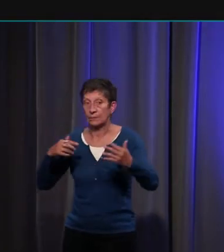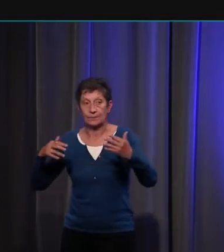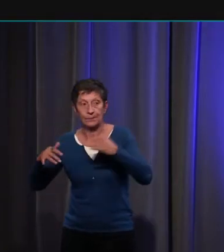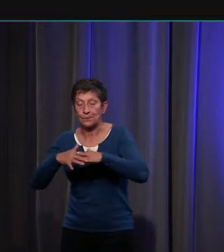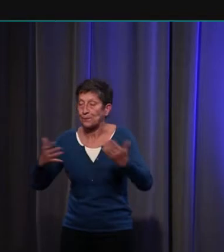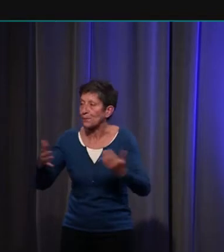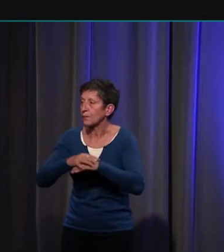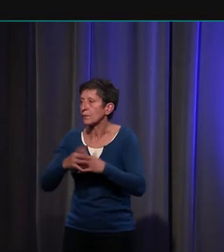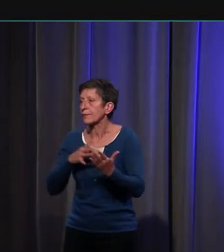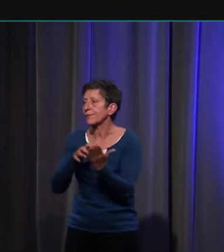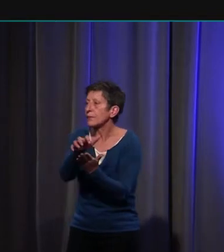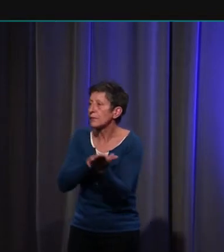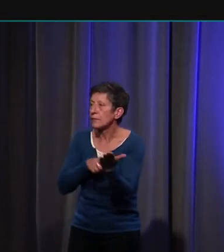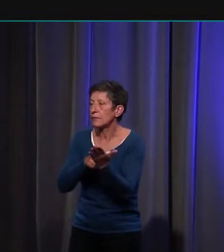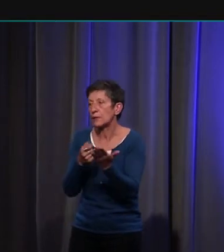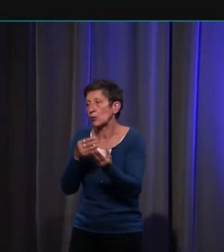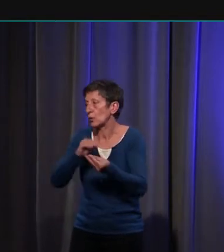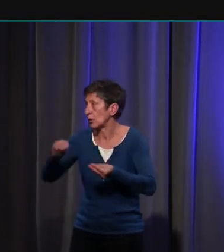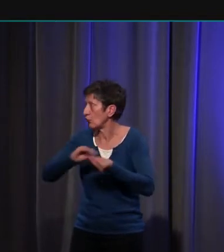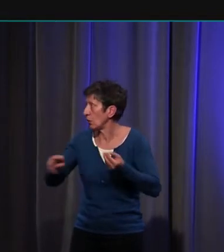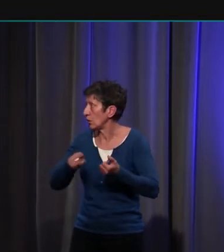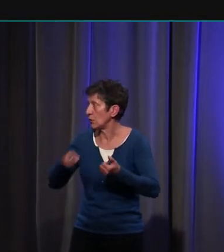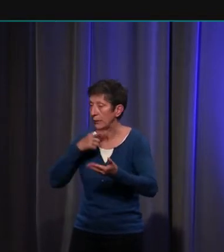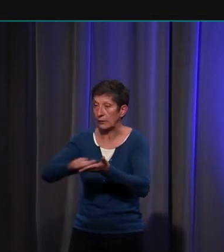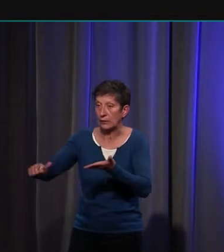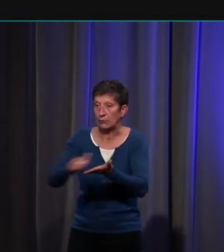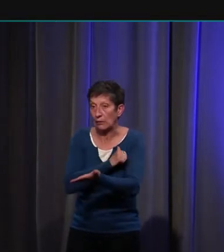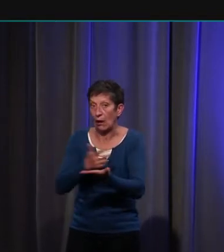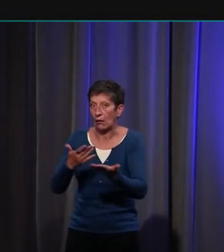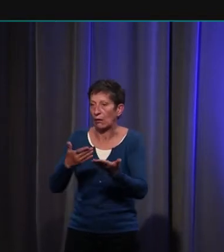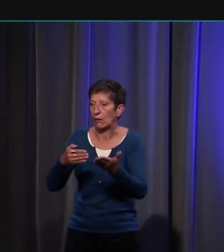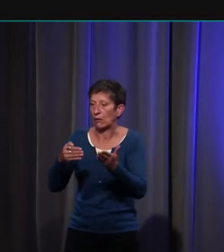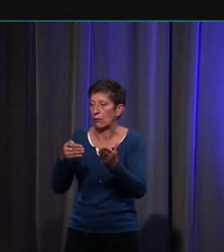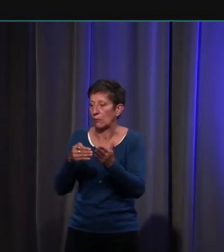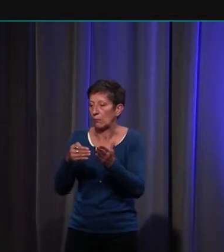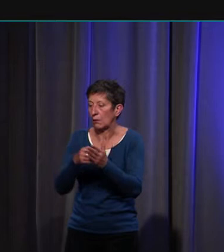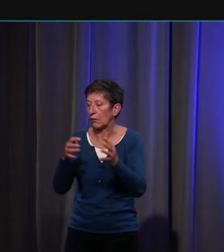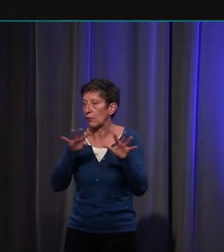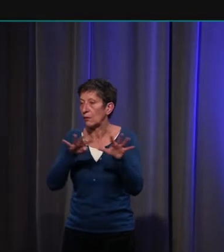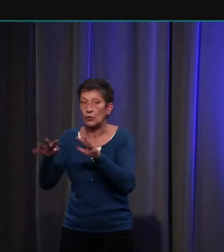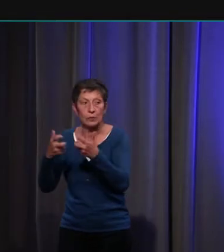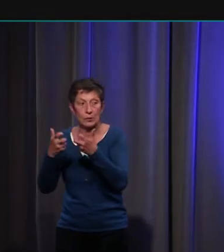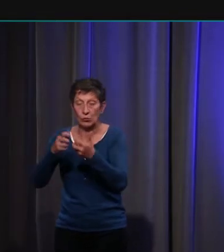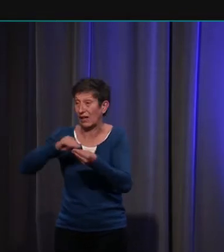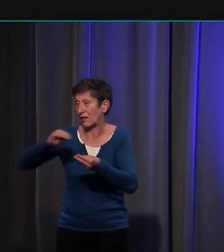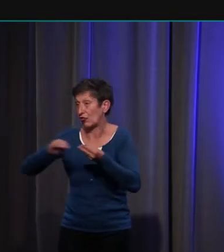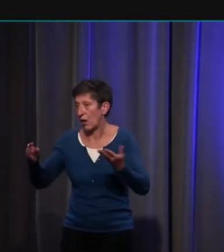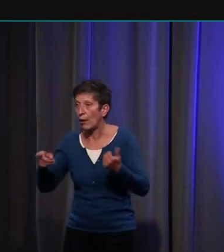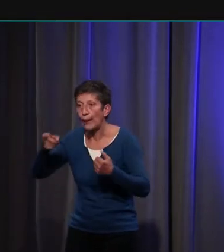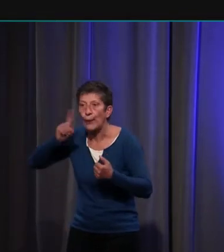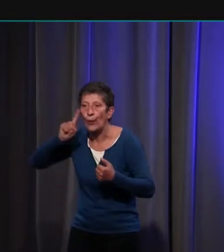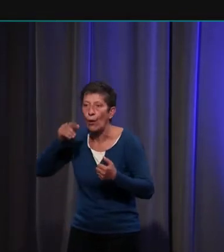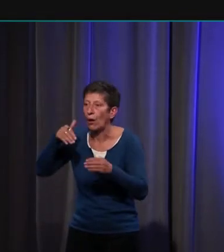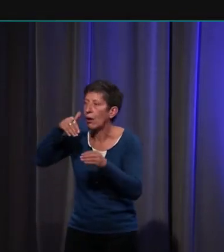appris il ya des textes qui exagèrent les massacres 2099 en particulier parce que ils reprennent des